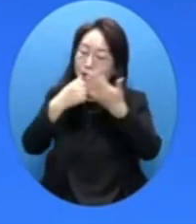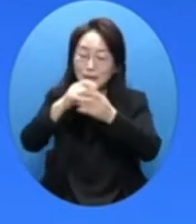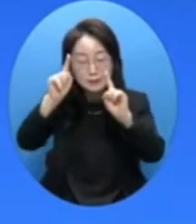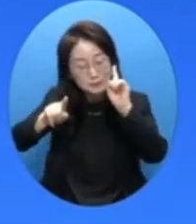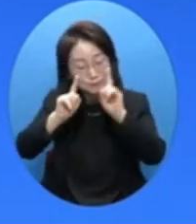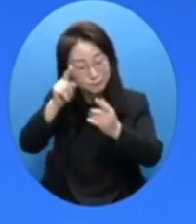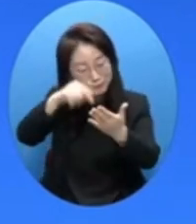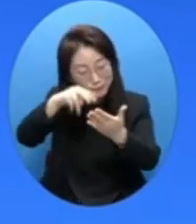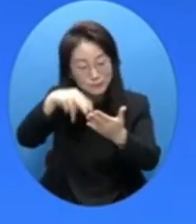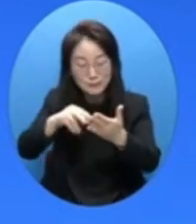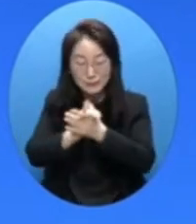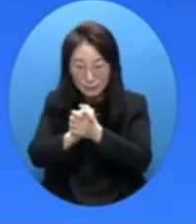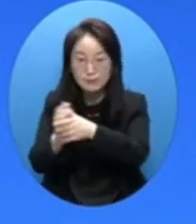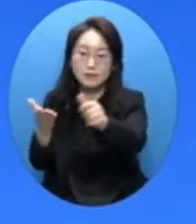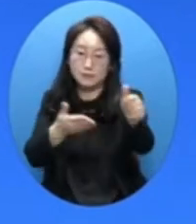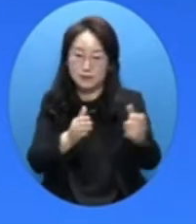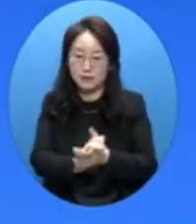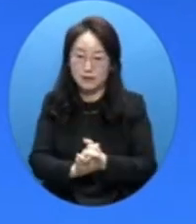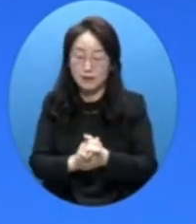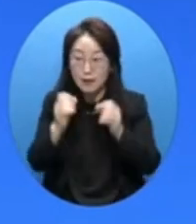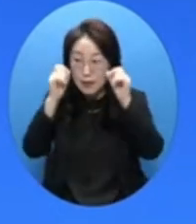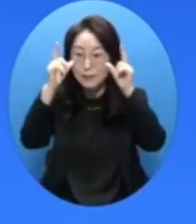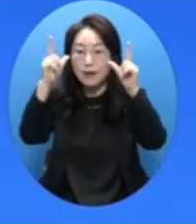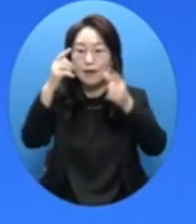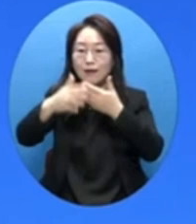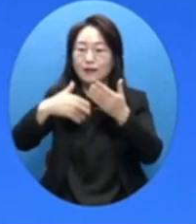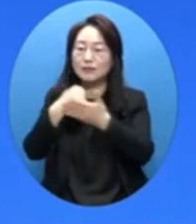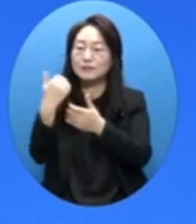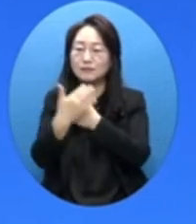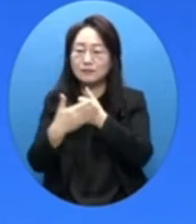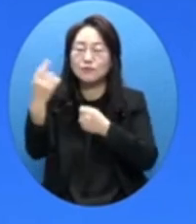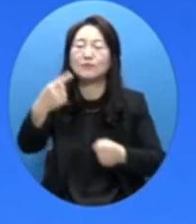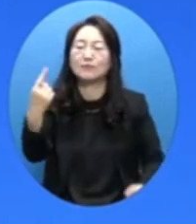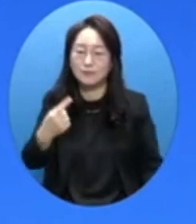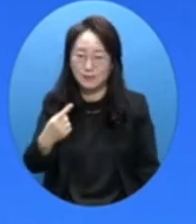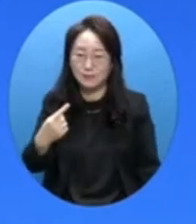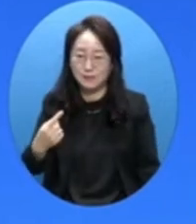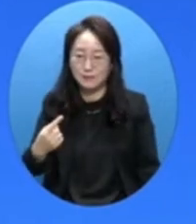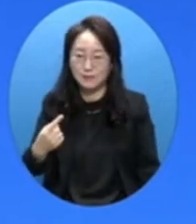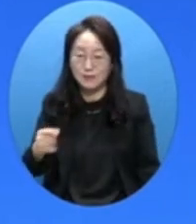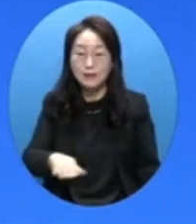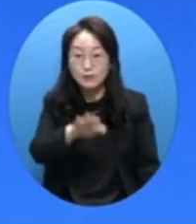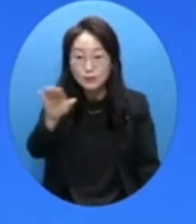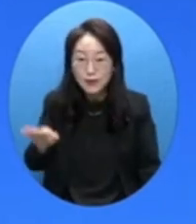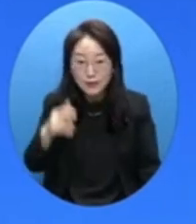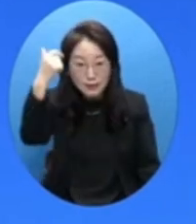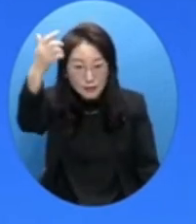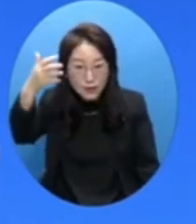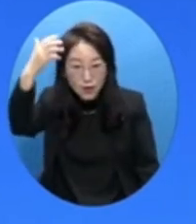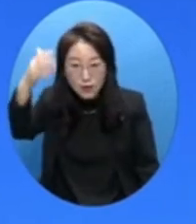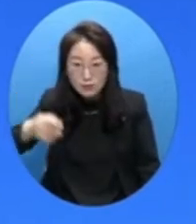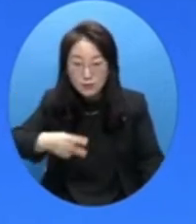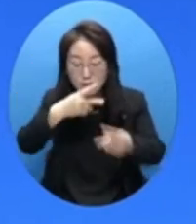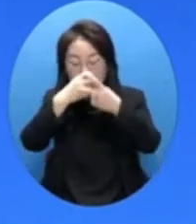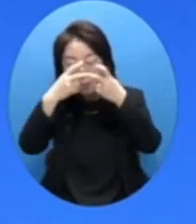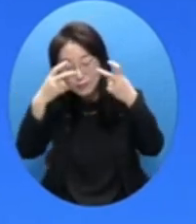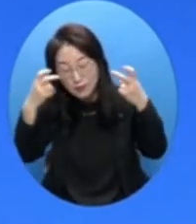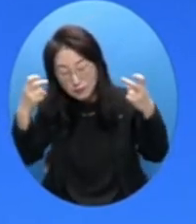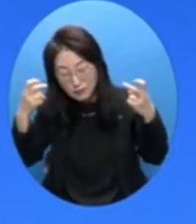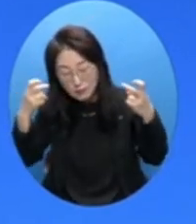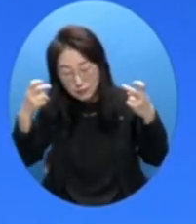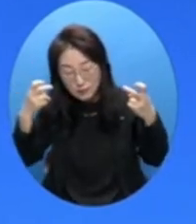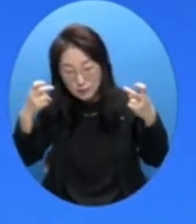깨어 있어야 되는 것입니다 깨어 있을 때 하나님의 은혜가 임합니다 우리가 영적인 잠을 자면 모든 문제가